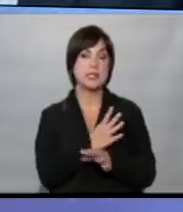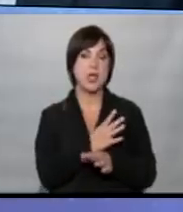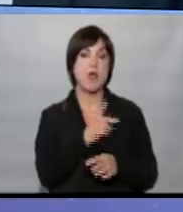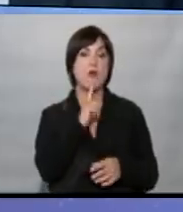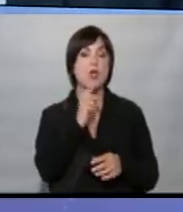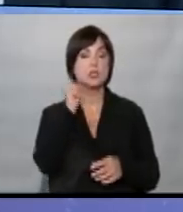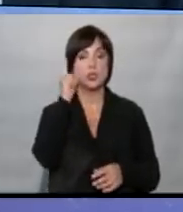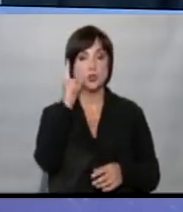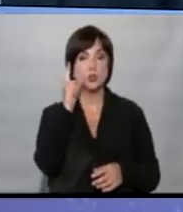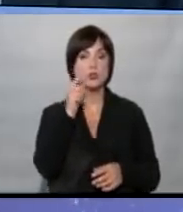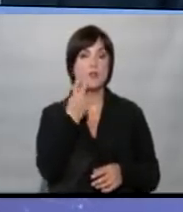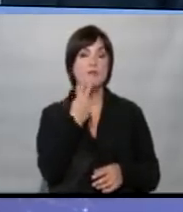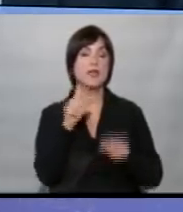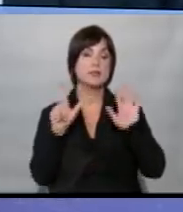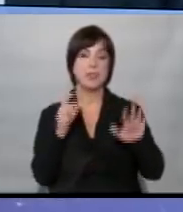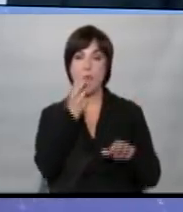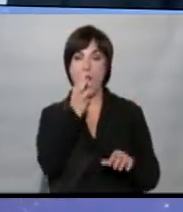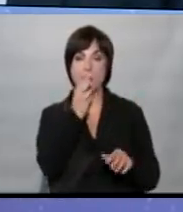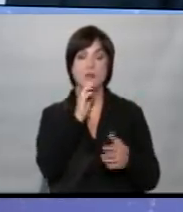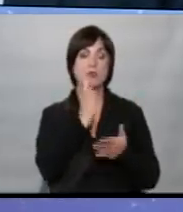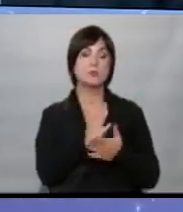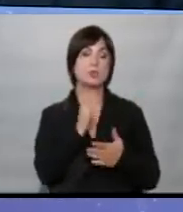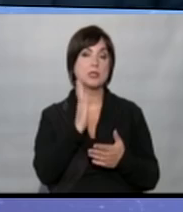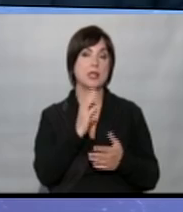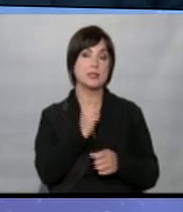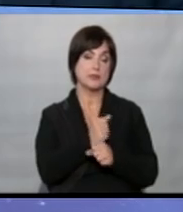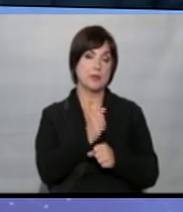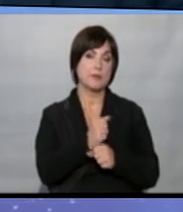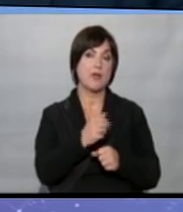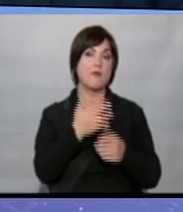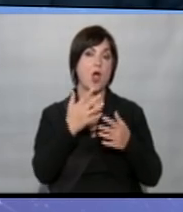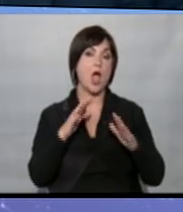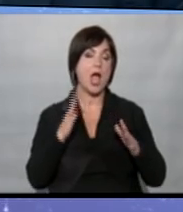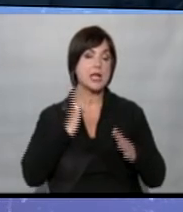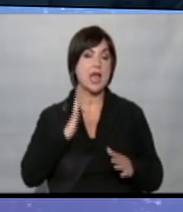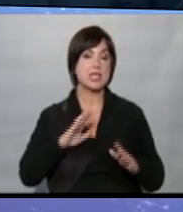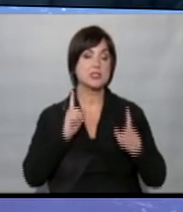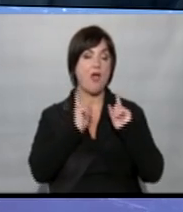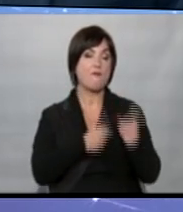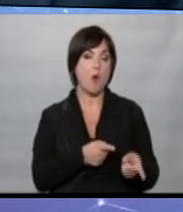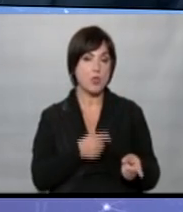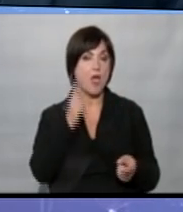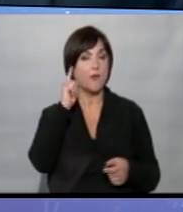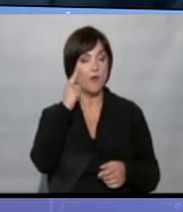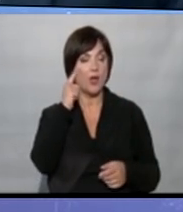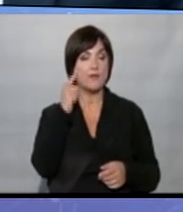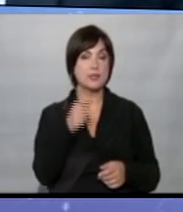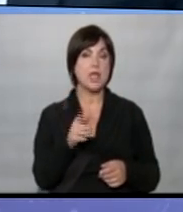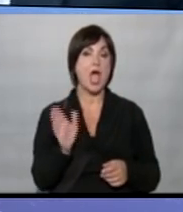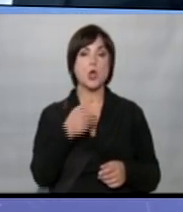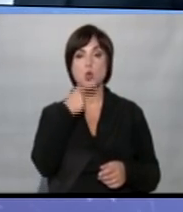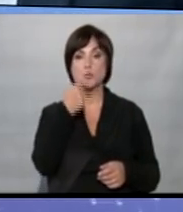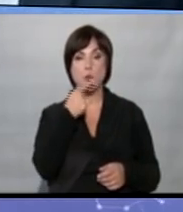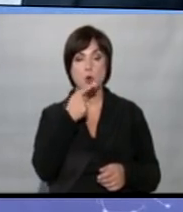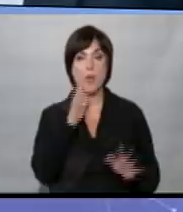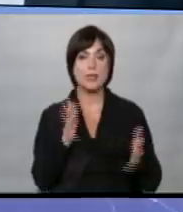несреќата што ни се случи на 27 април, што можеше да ескалира во граѓанска војна. Во таа смисла, еве, ако збориме